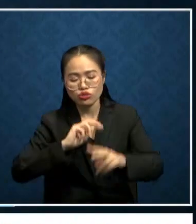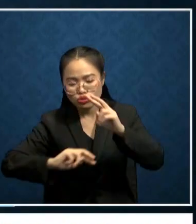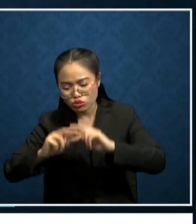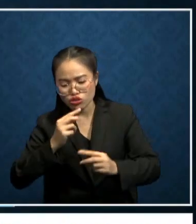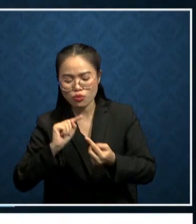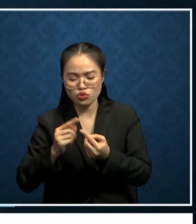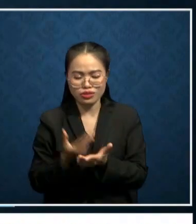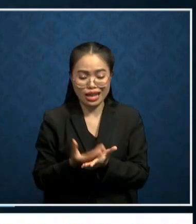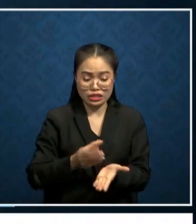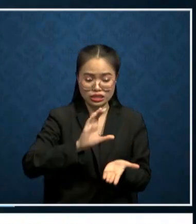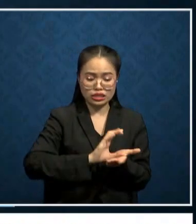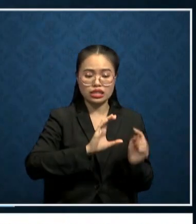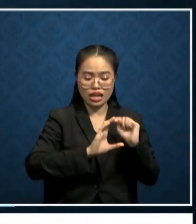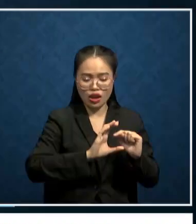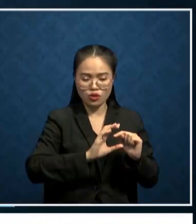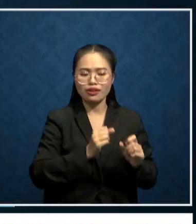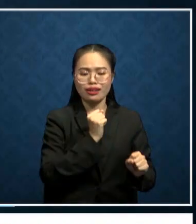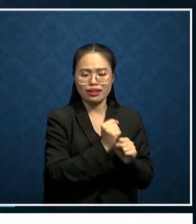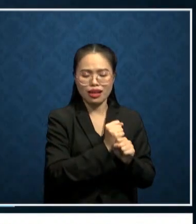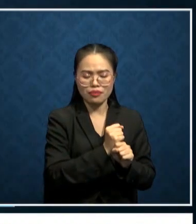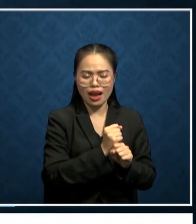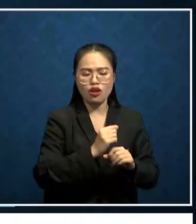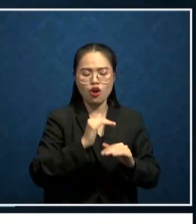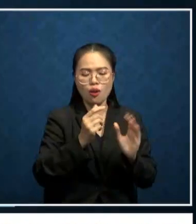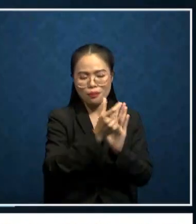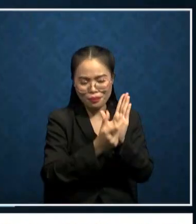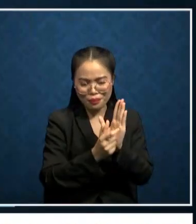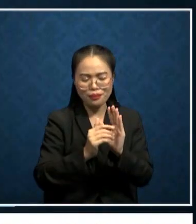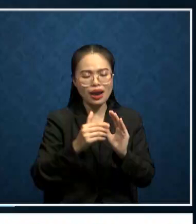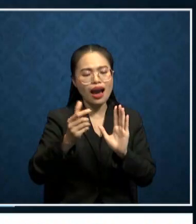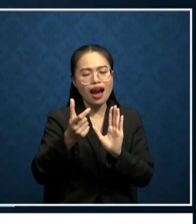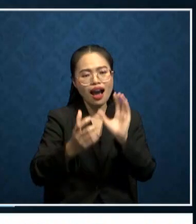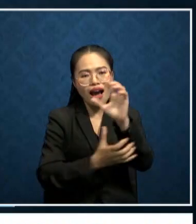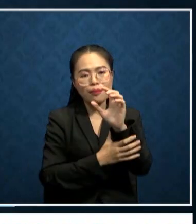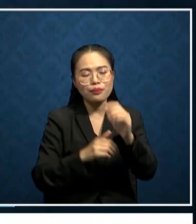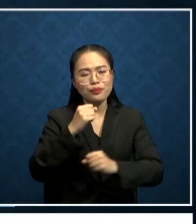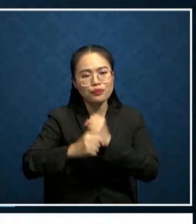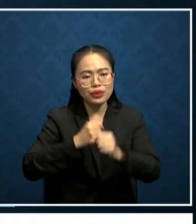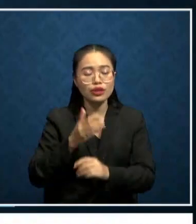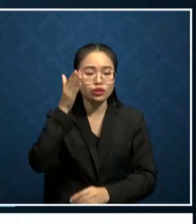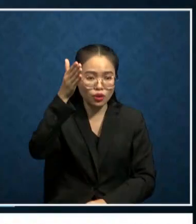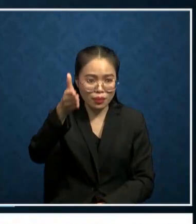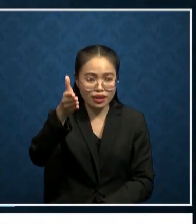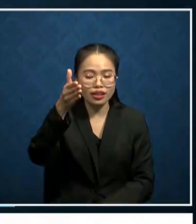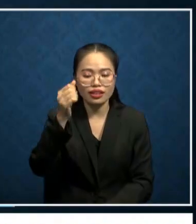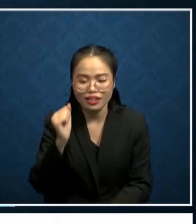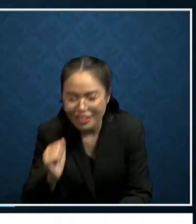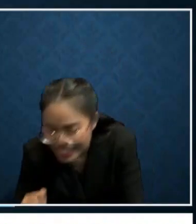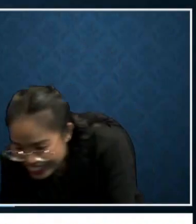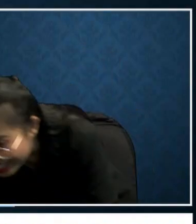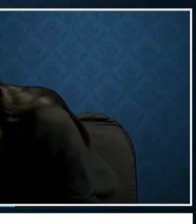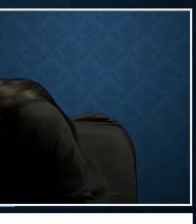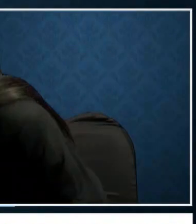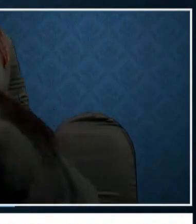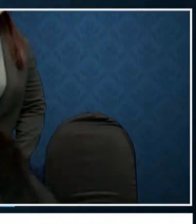วงเงินที่ได้รับอนุมัติไปตั้งเป็นกรอบวงเงินในปีถัดไปอันนี้ก็มันก็เหมือนกับไม่ได้รับความนิยมนะครับไม่ได้รับการตอบ